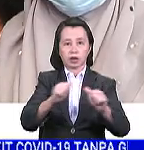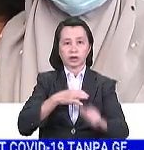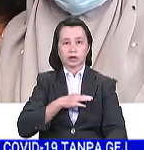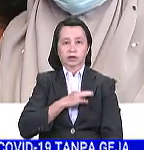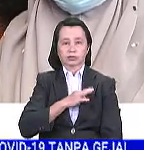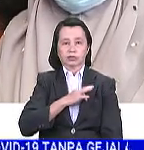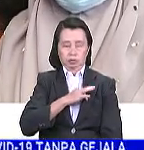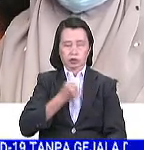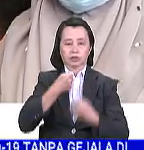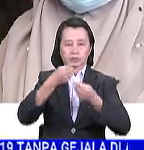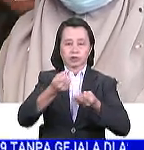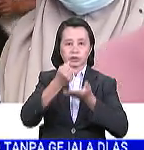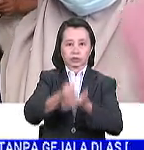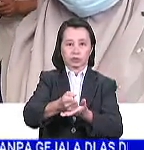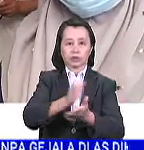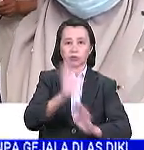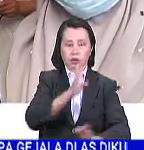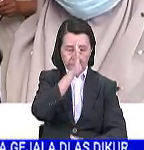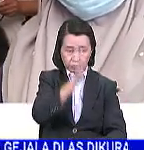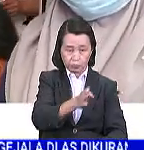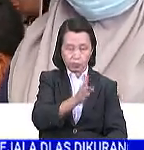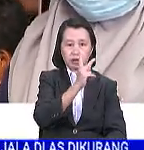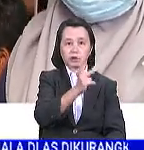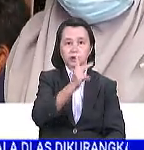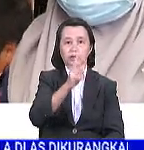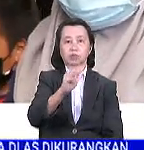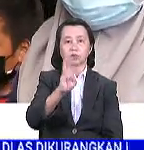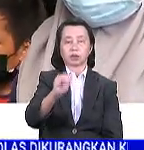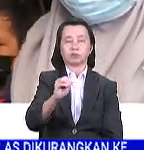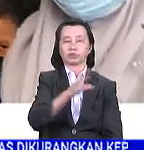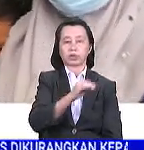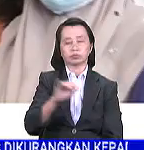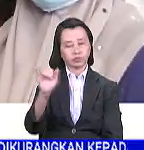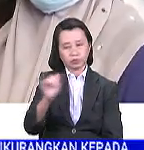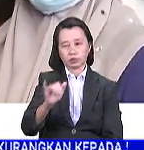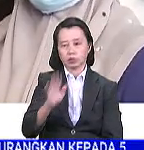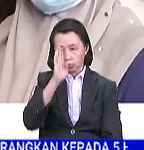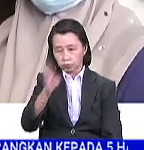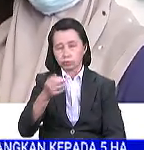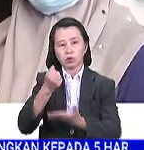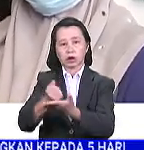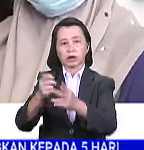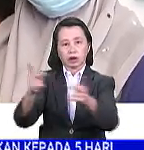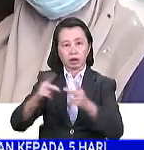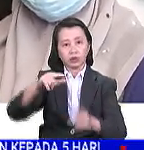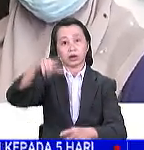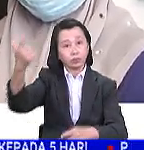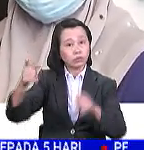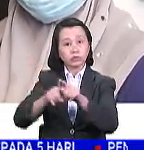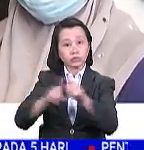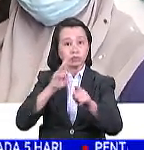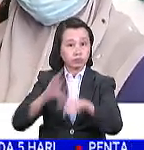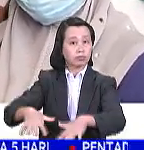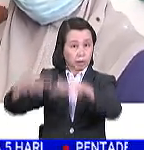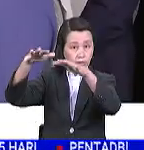kesukarelawan ini bukan saja tumpuan kita pada warga KKM tetapi pada juga kawasan-kawasan lain yang terkesan oleh banjir